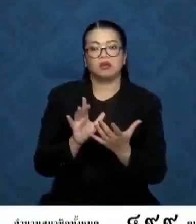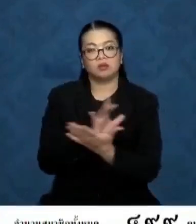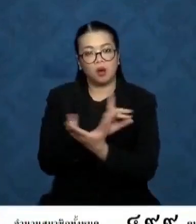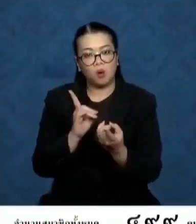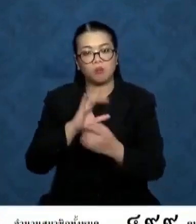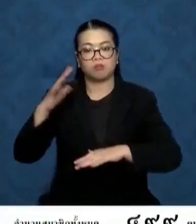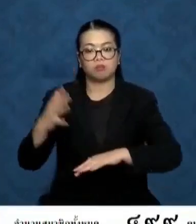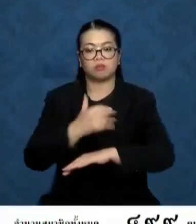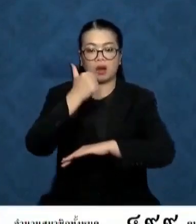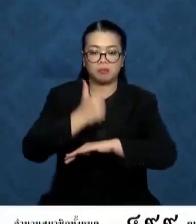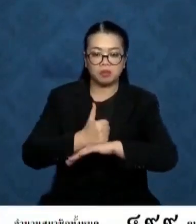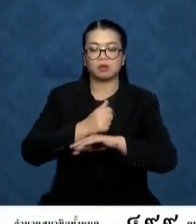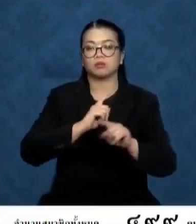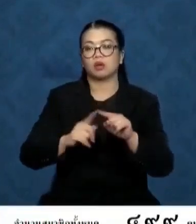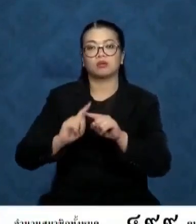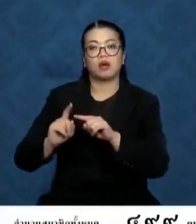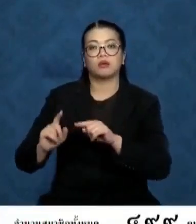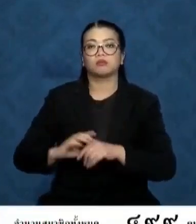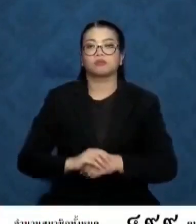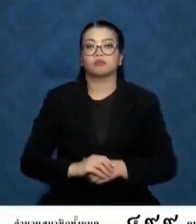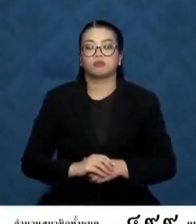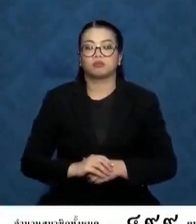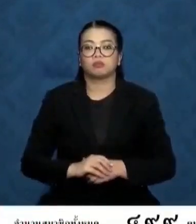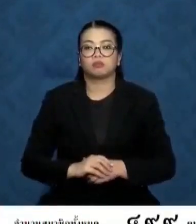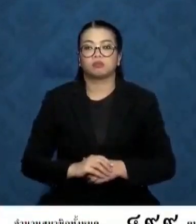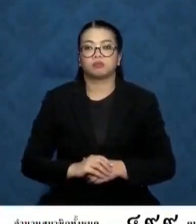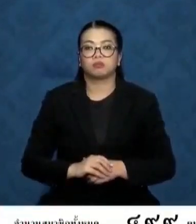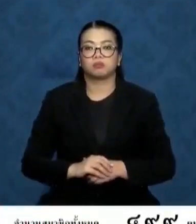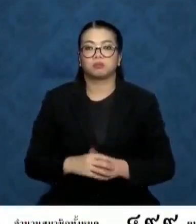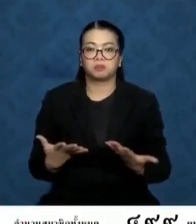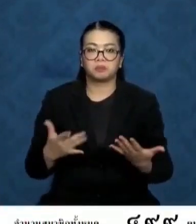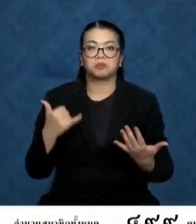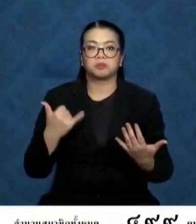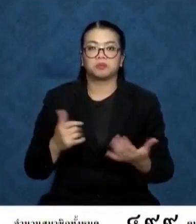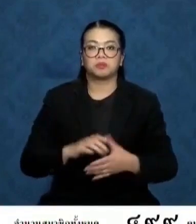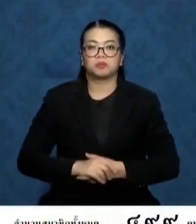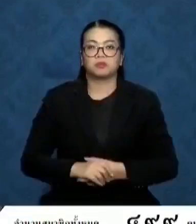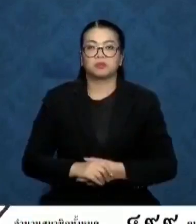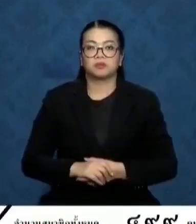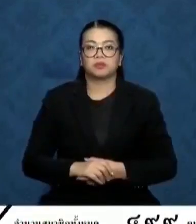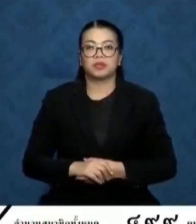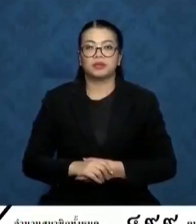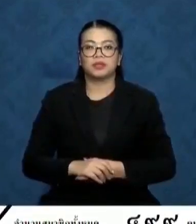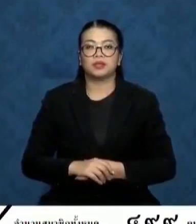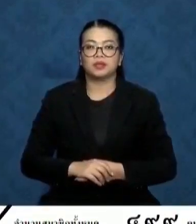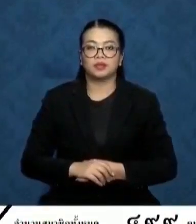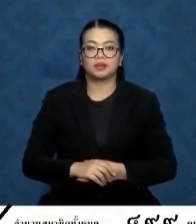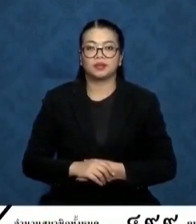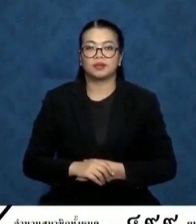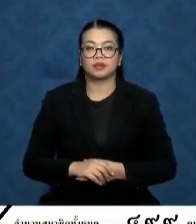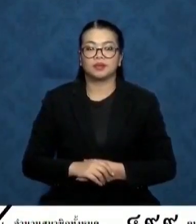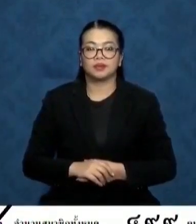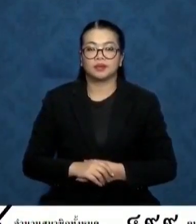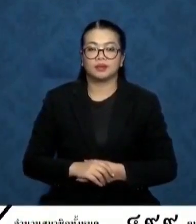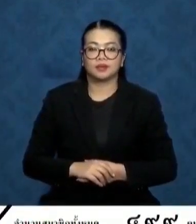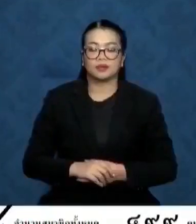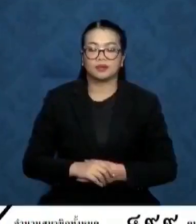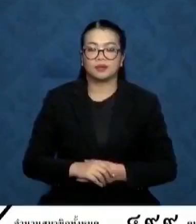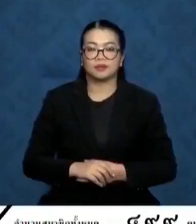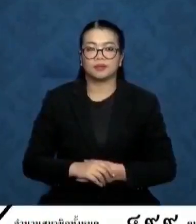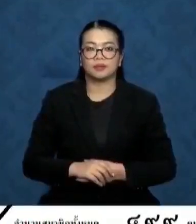และการเมืองภายในประเทศสหการของประเทศวันนี้มีวิกฤตสำคัญ 3